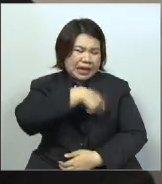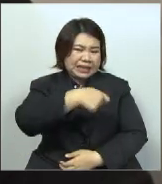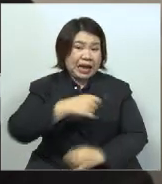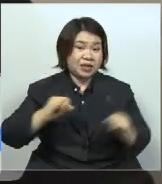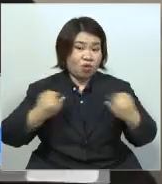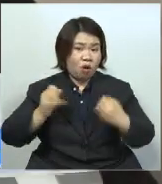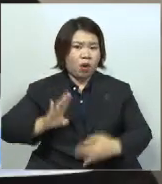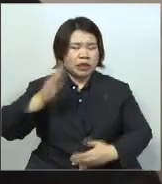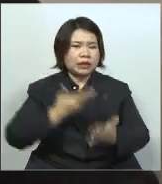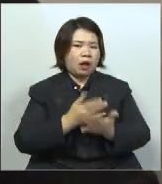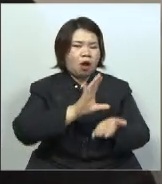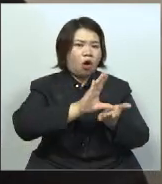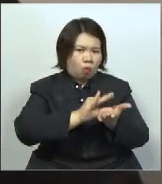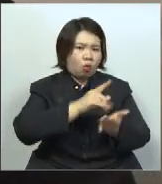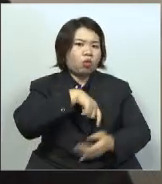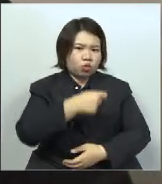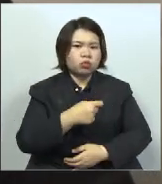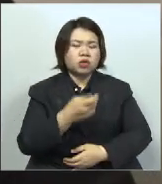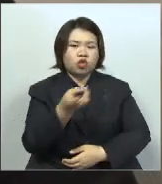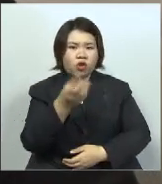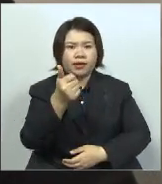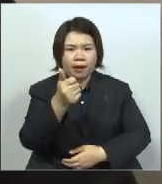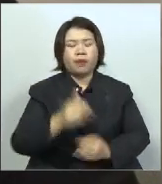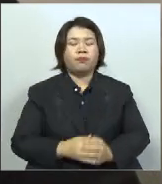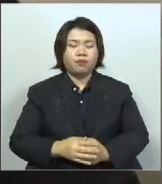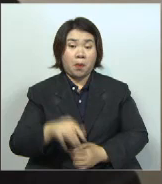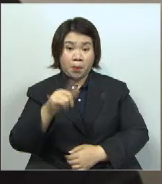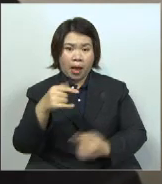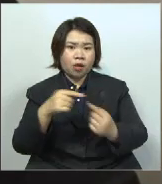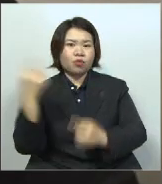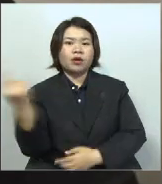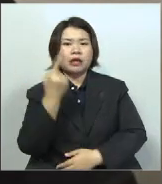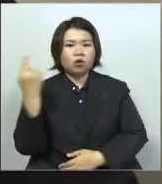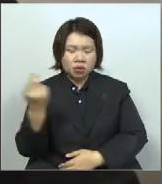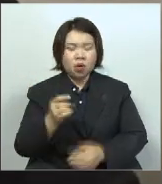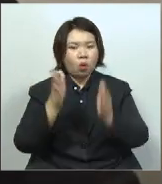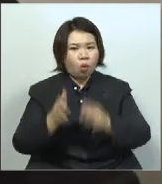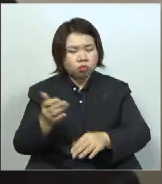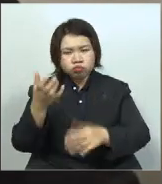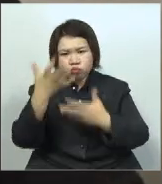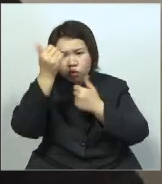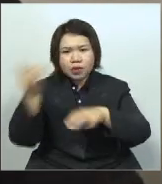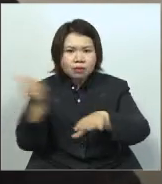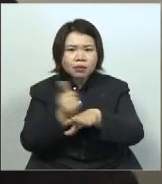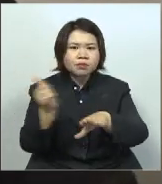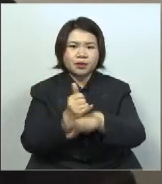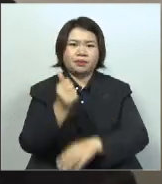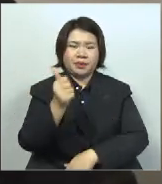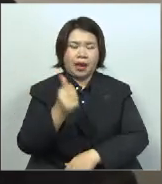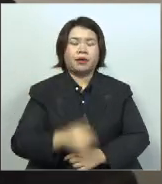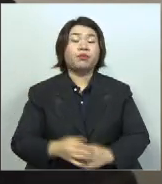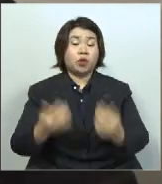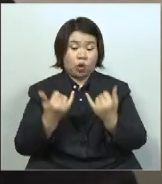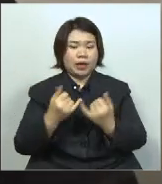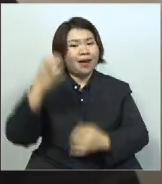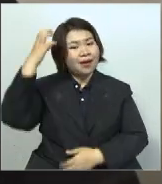การได้ส่วนหนึ่งครับแล้วก็การท่องเที่ยวก็อาจจะมีคนมาท่องเที่ยวเยอะขึ้นครับแล้วก็ในลาวเองปัจจุ